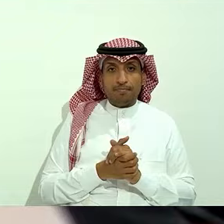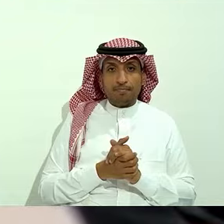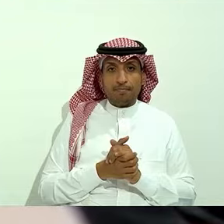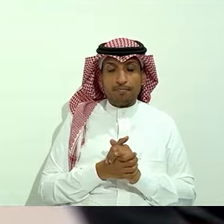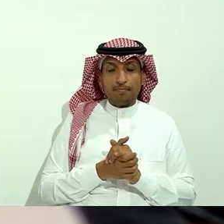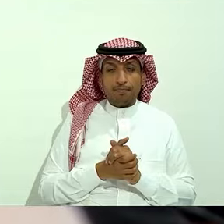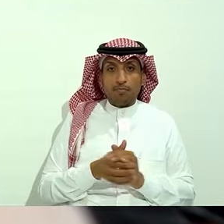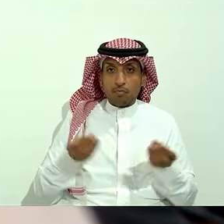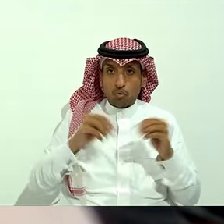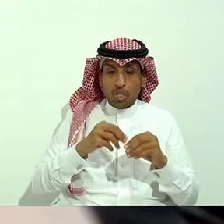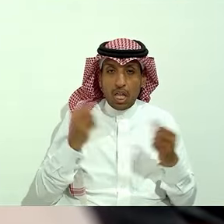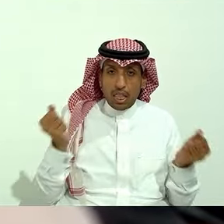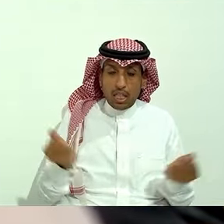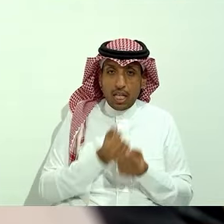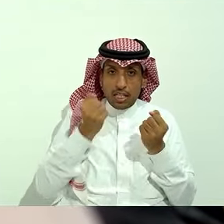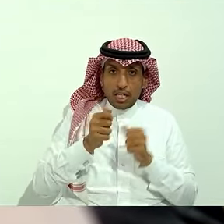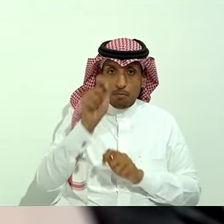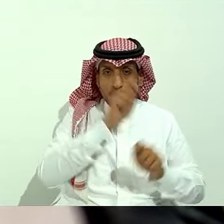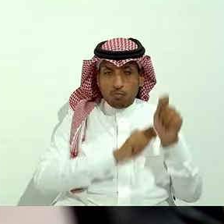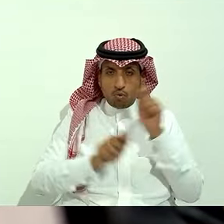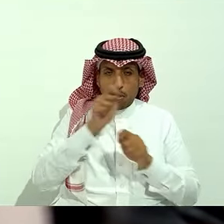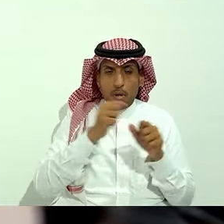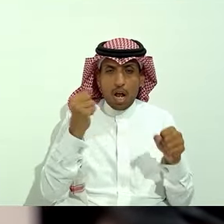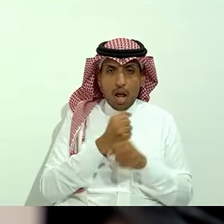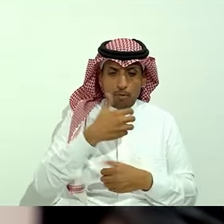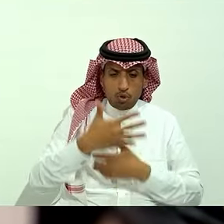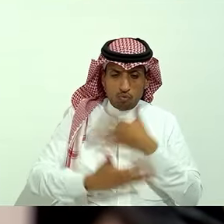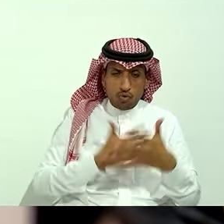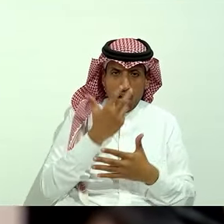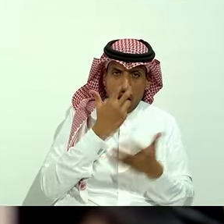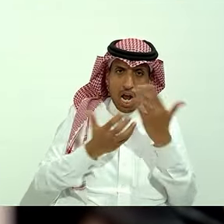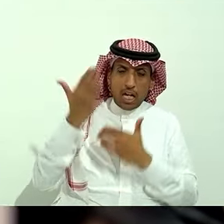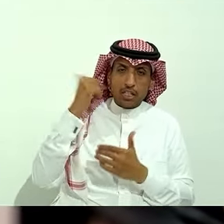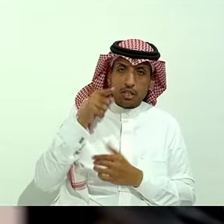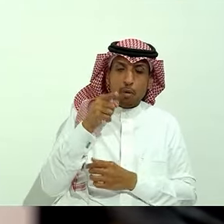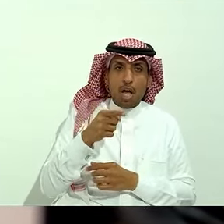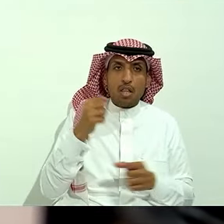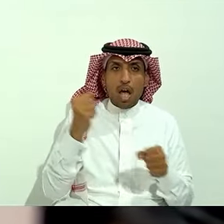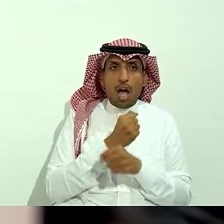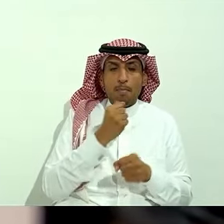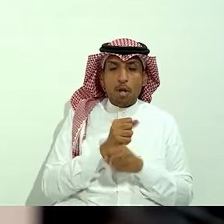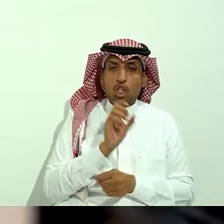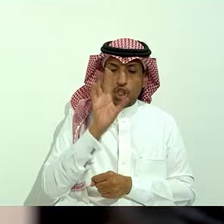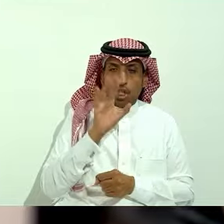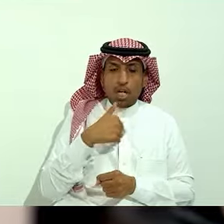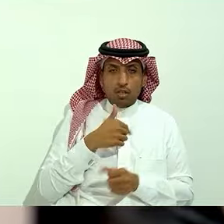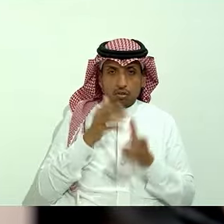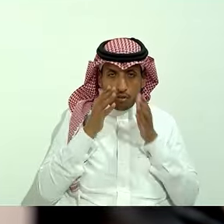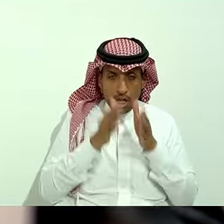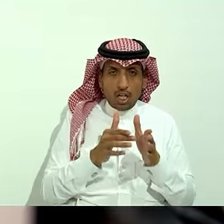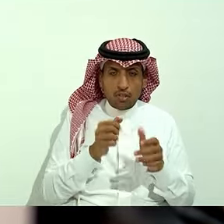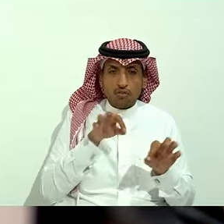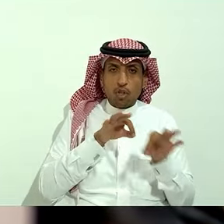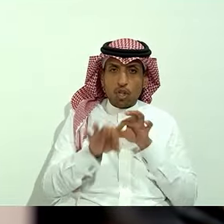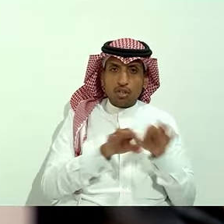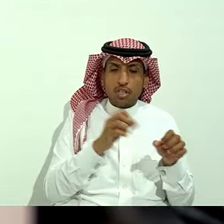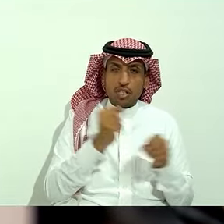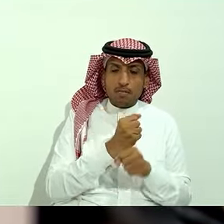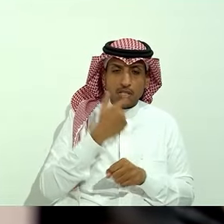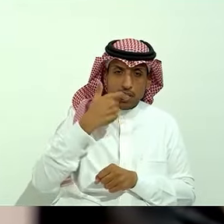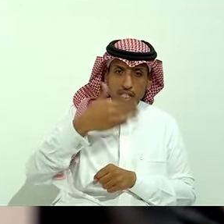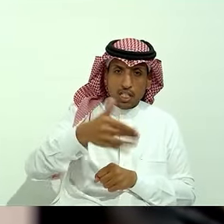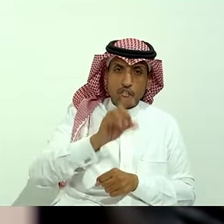وأيضا تدريب المصممات على الحرف التقليدية، هذا من الأشياء اللي ماخذينها بعين الاعتبار في خطتنا للسنة